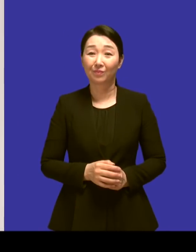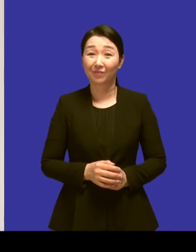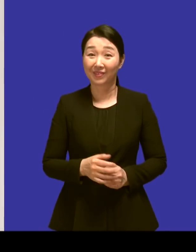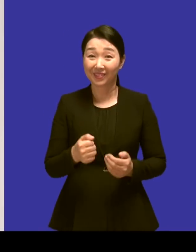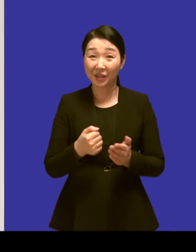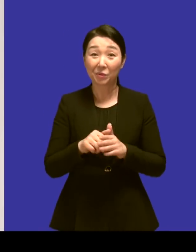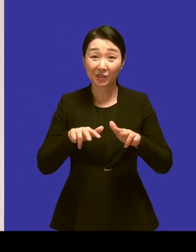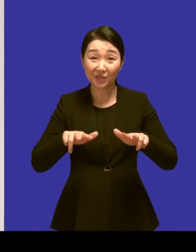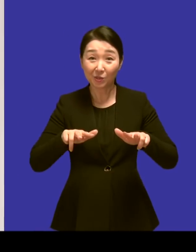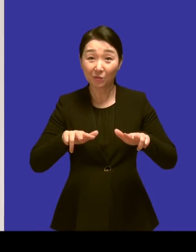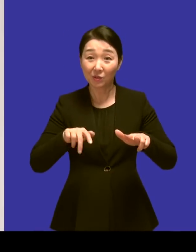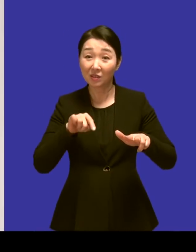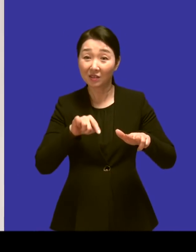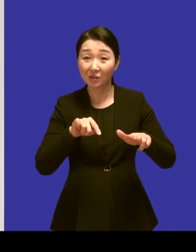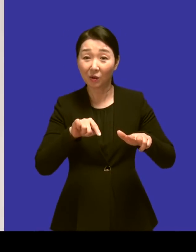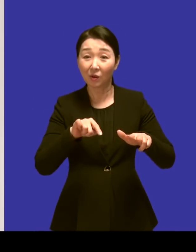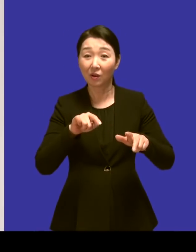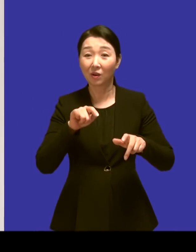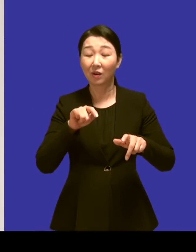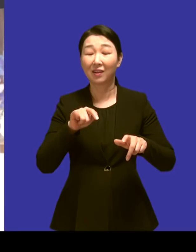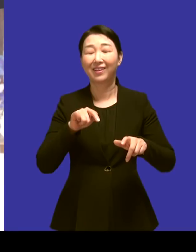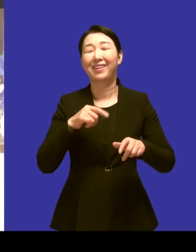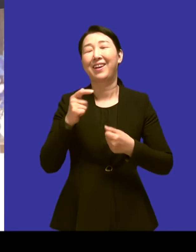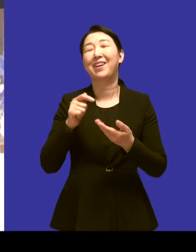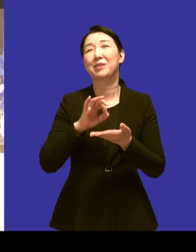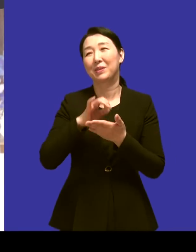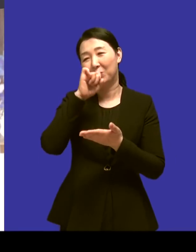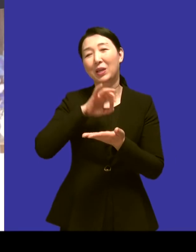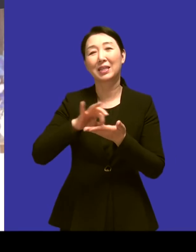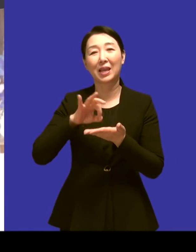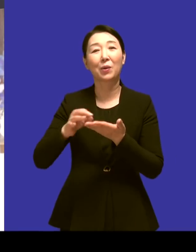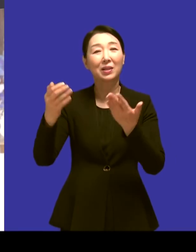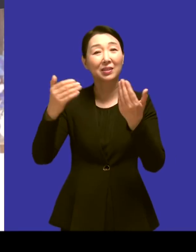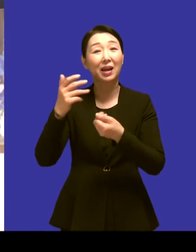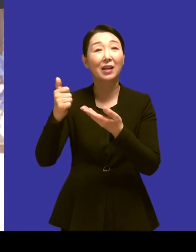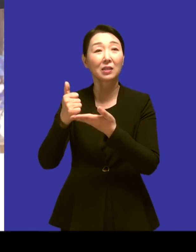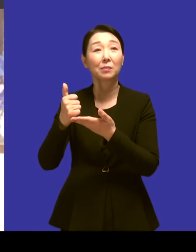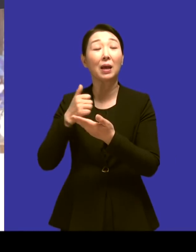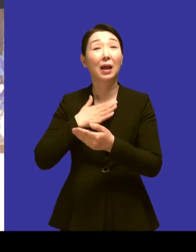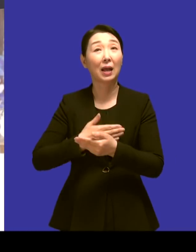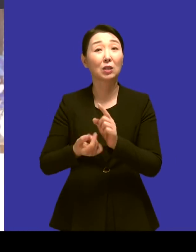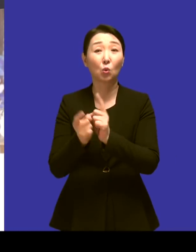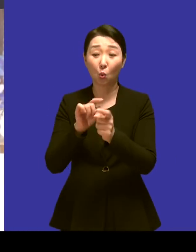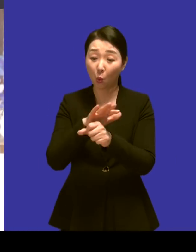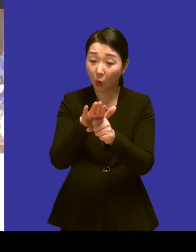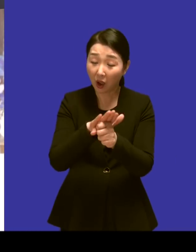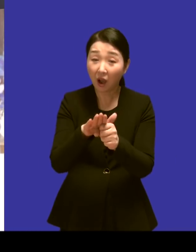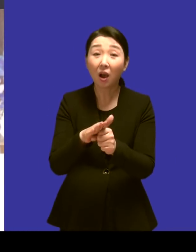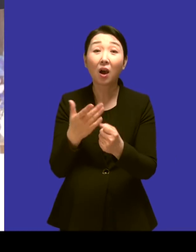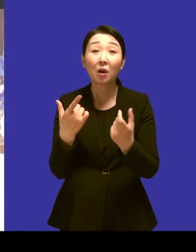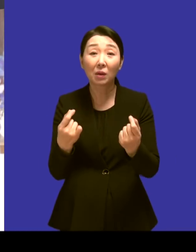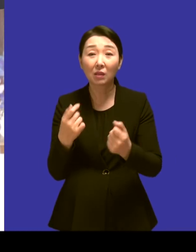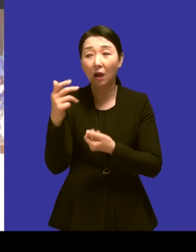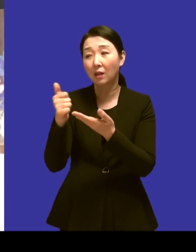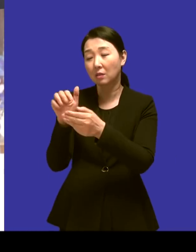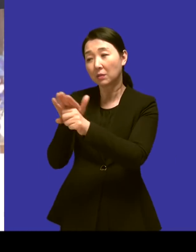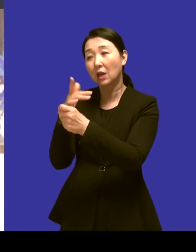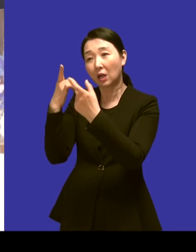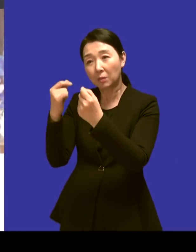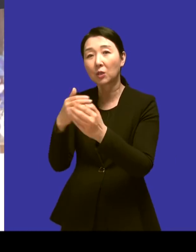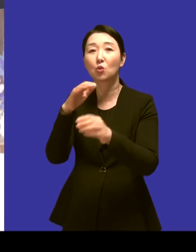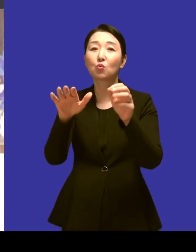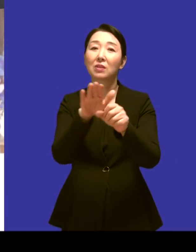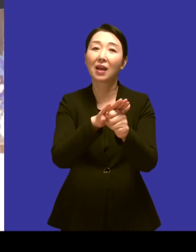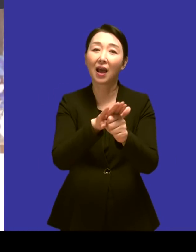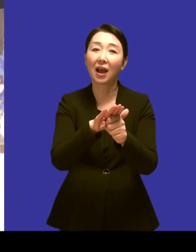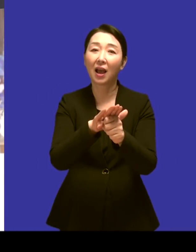지금은 이거 자체를 선하게 쓰시는 하나님을 제가 알고 네, 네. 지금 당연히 서로 사랑하는 게 맞잖아요. 네, 그러니까 네. 하나님도 사랑하는 것처럼 이웃도 사랑해야